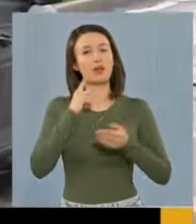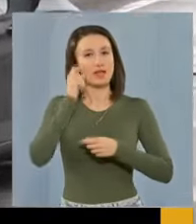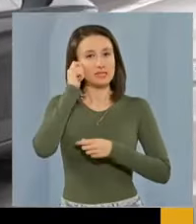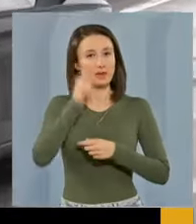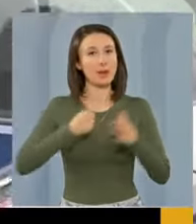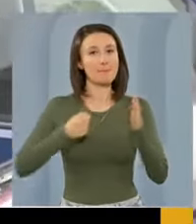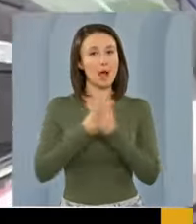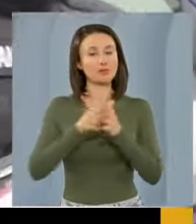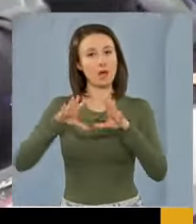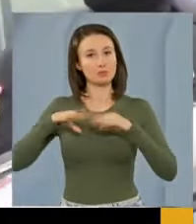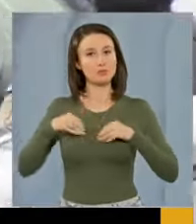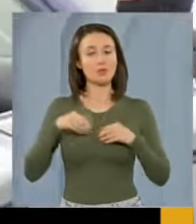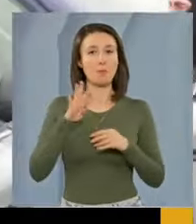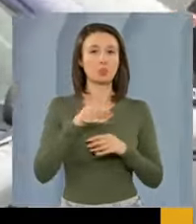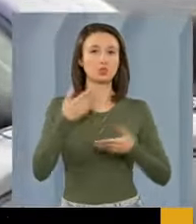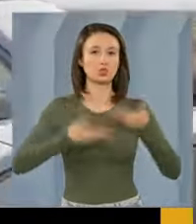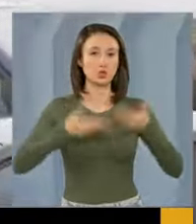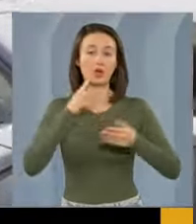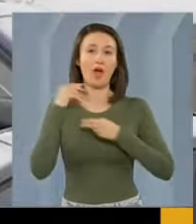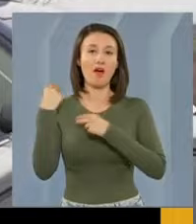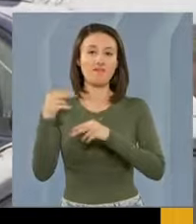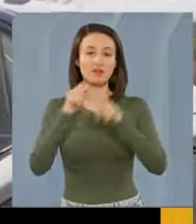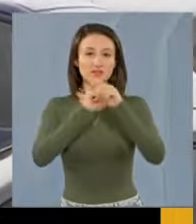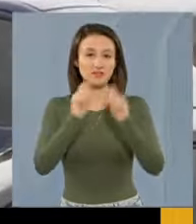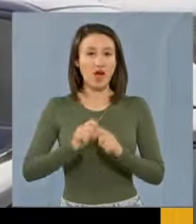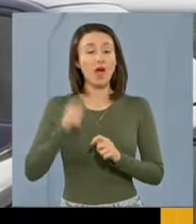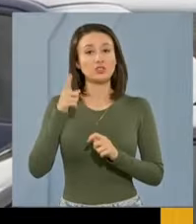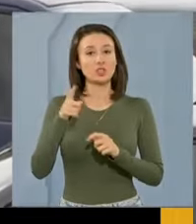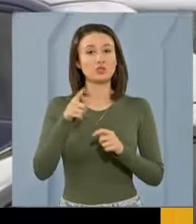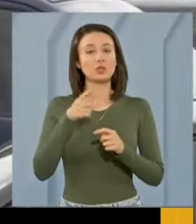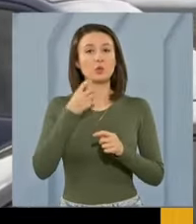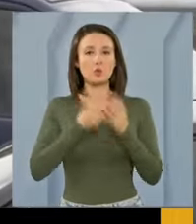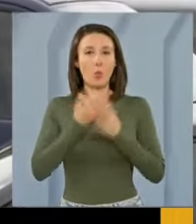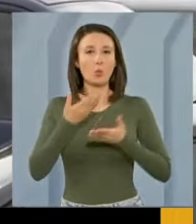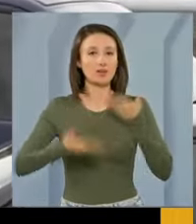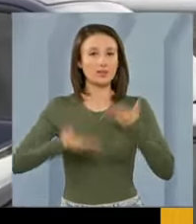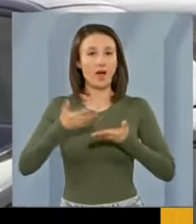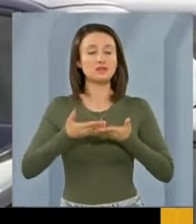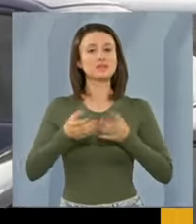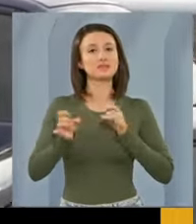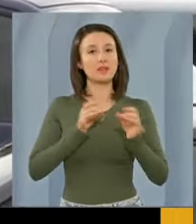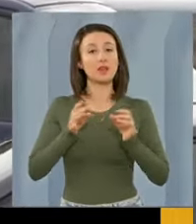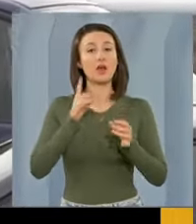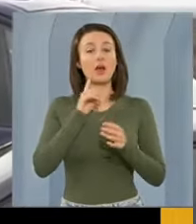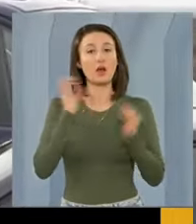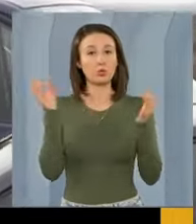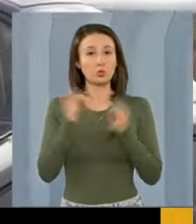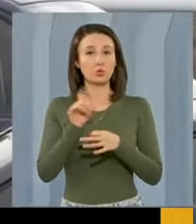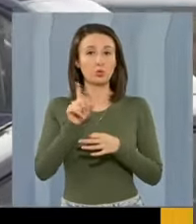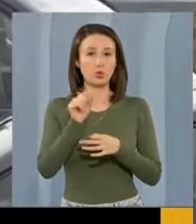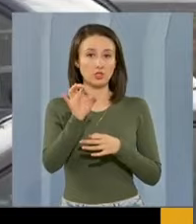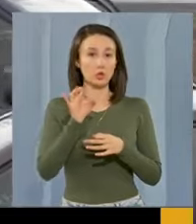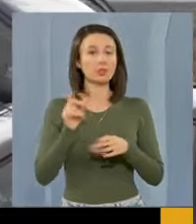gabaritului maxim admis de 40 de tone la ieșirea din țară. Acest nou cântar pe bază de senzori ar fi trebuit să reducă cu